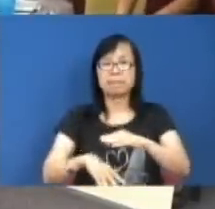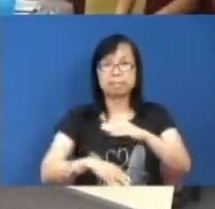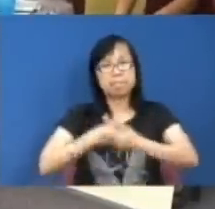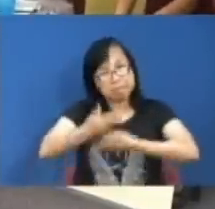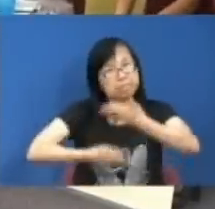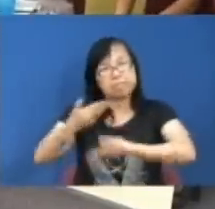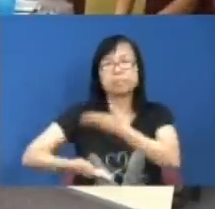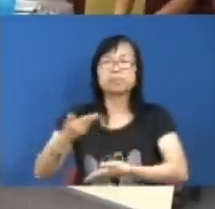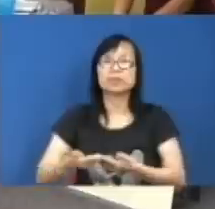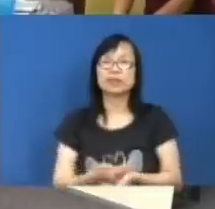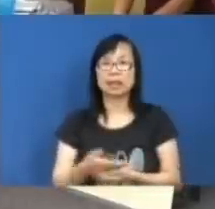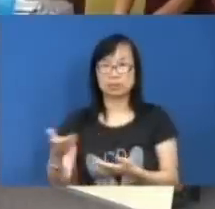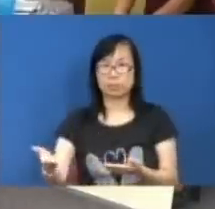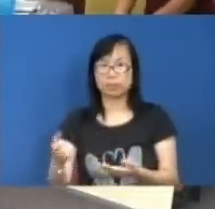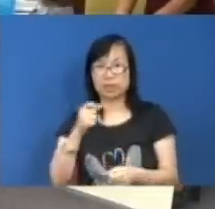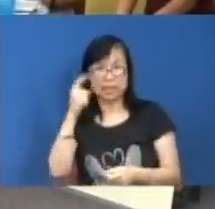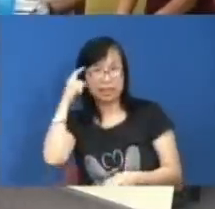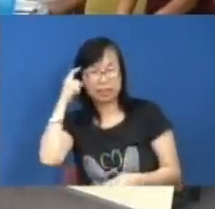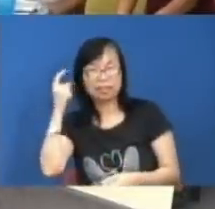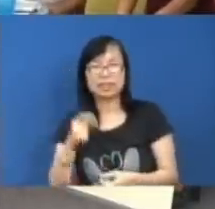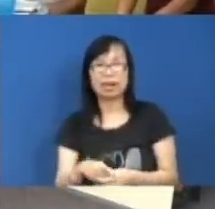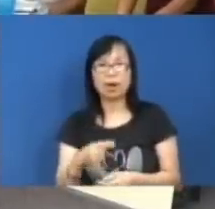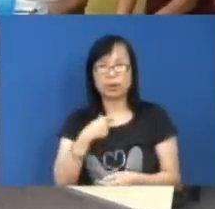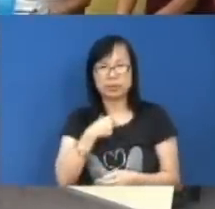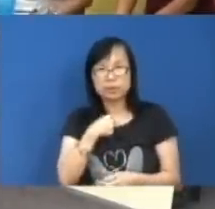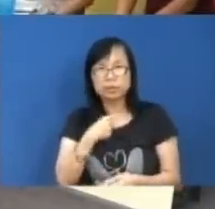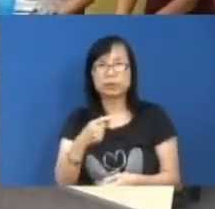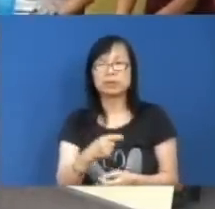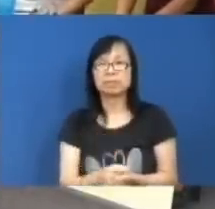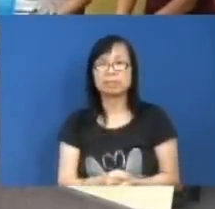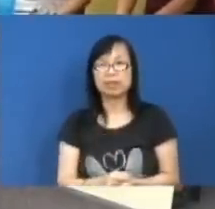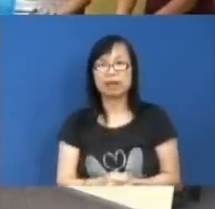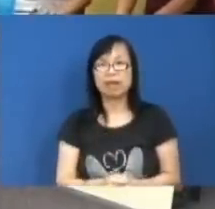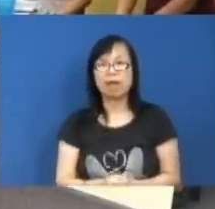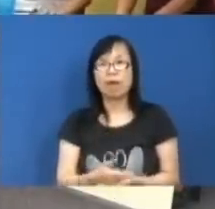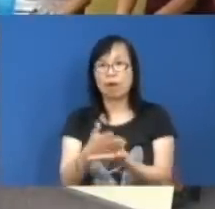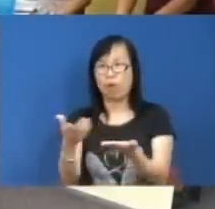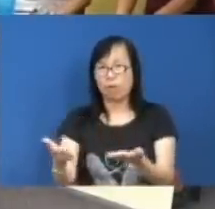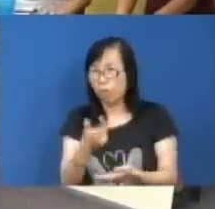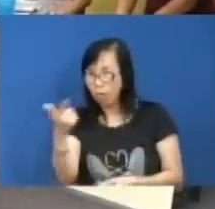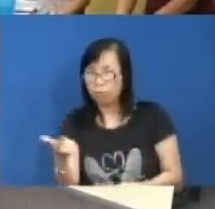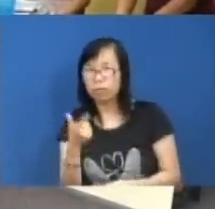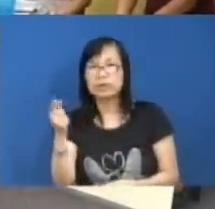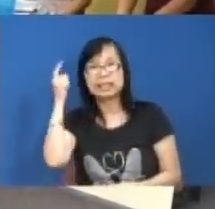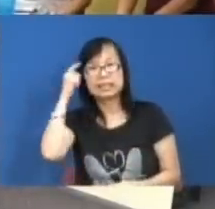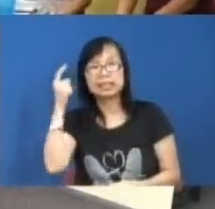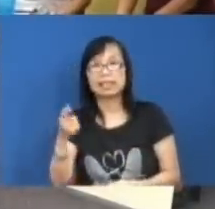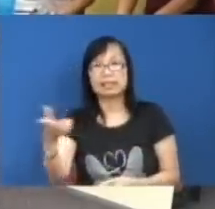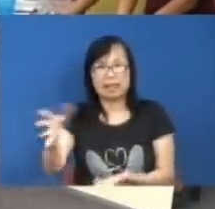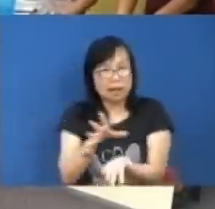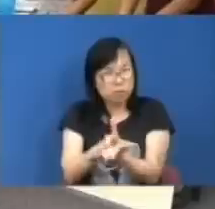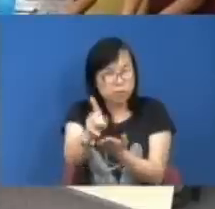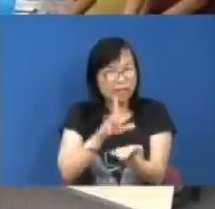在做這些這方面的知識呢，可能他們需要呢更加在這方面去掌握多些咯。始終你是專家來